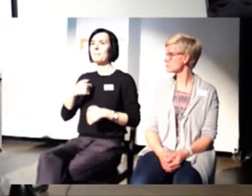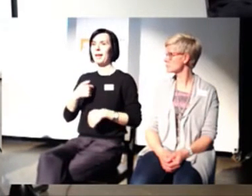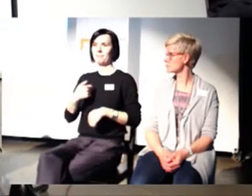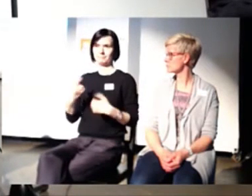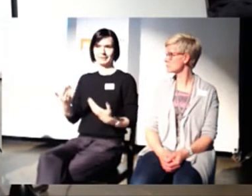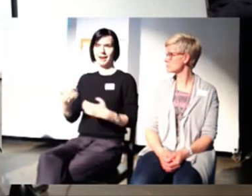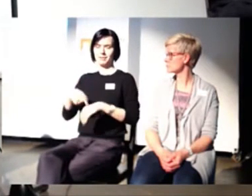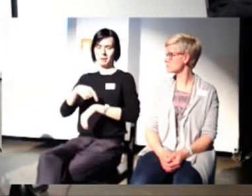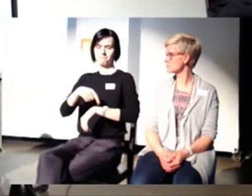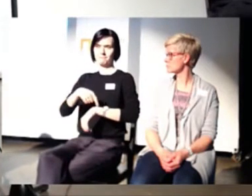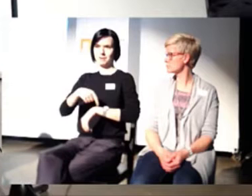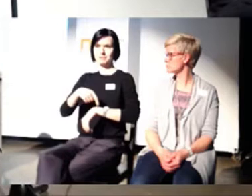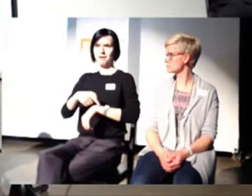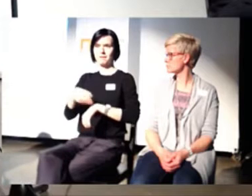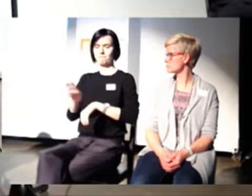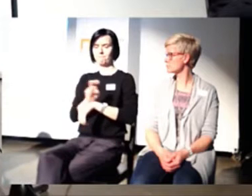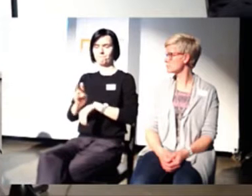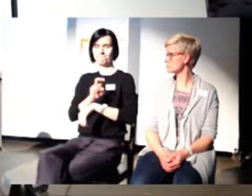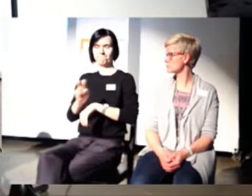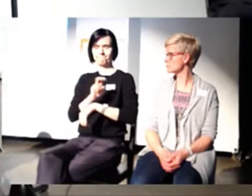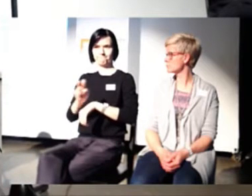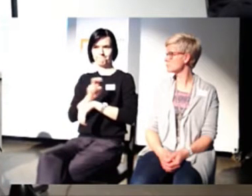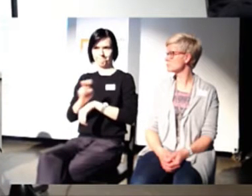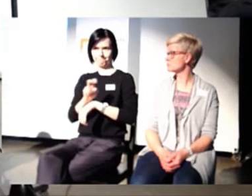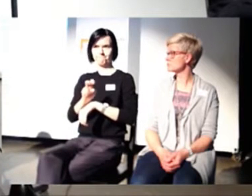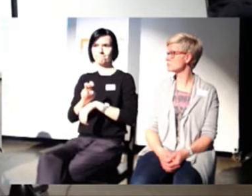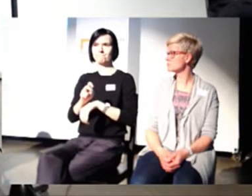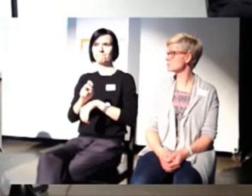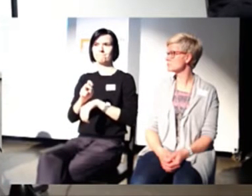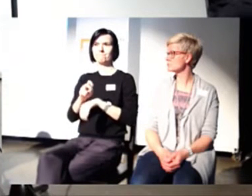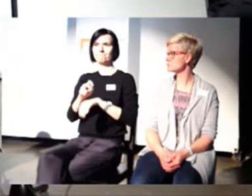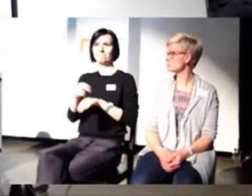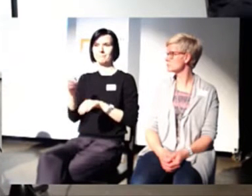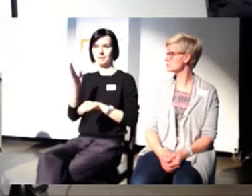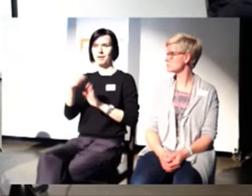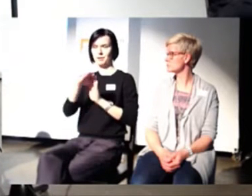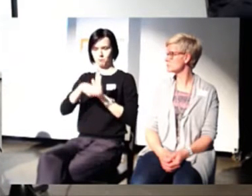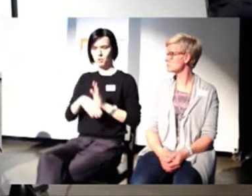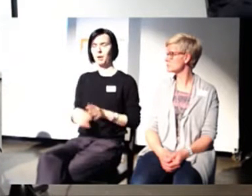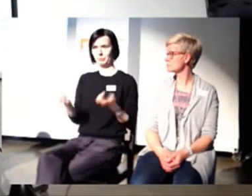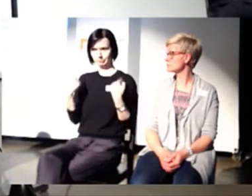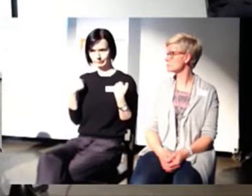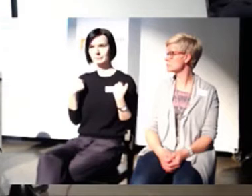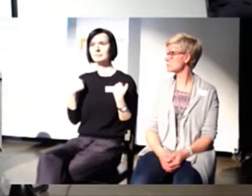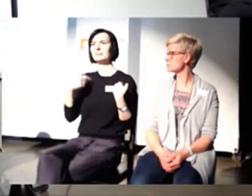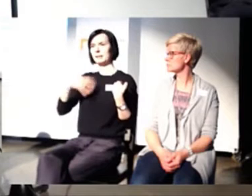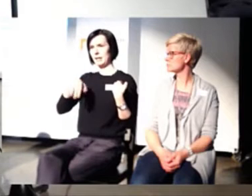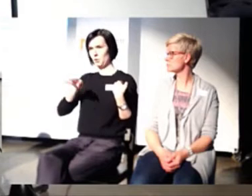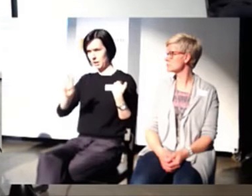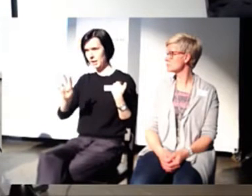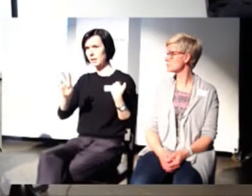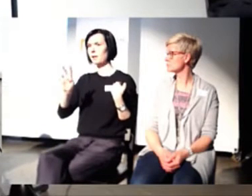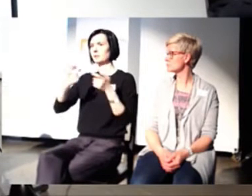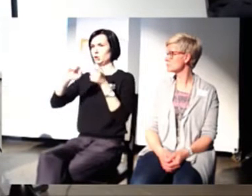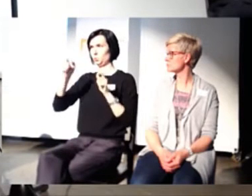tässä, yritän ainakin, että meidän oikeasti mennään sinne sitten ennen 4 tai 4 sinne